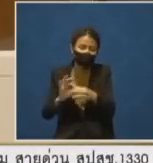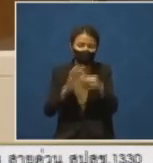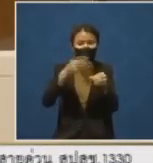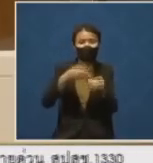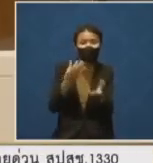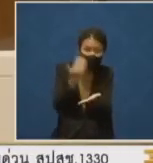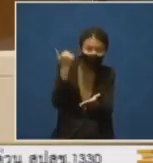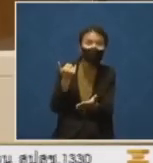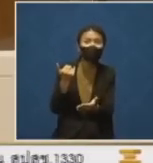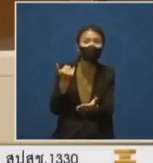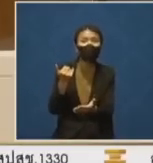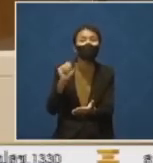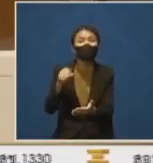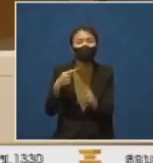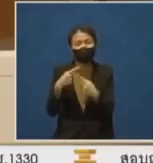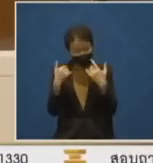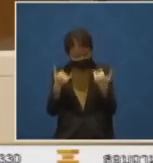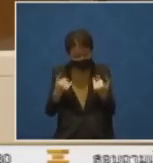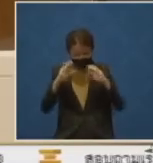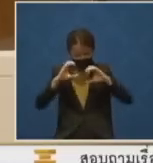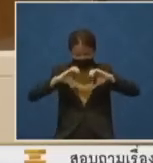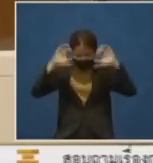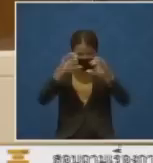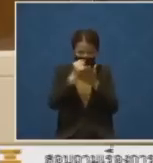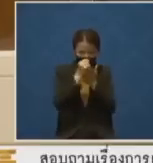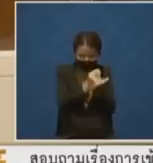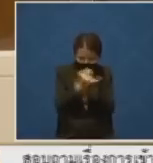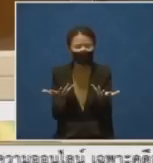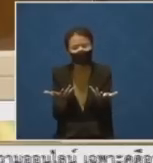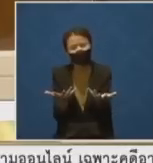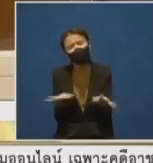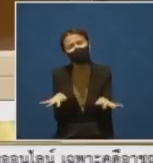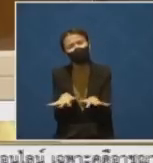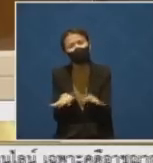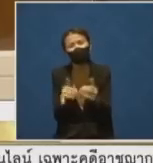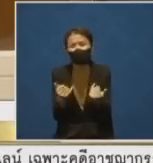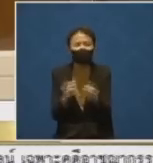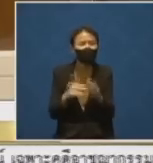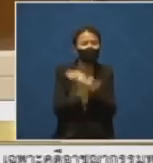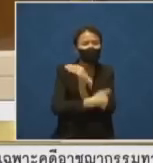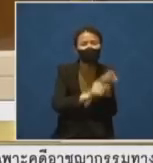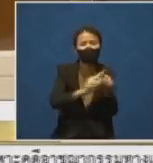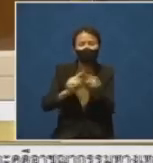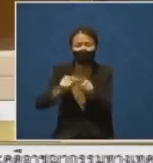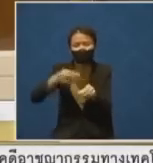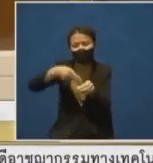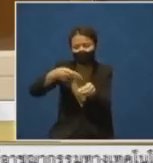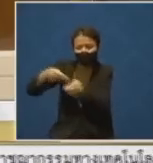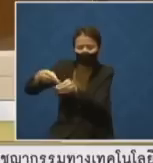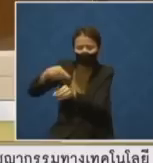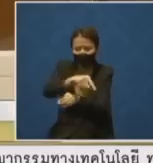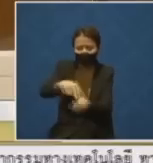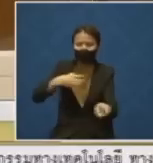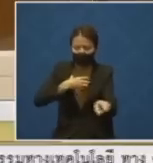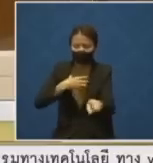ได้บอกไปเลยทำไม่ได้ทำได้ก็ทำได้ไม่ต้องอธิบายเยอะว่าตอนนั้นลงกลั่นเขา พยายามไปช ี้ แจงให้เราเข้าใจความ